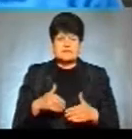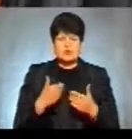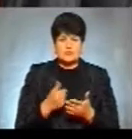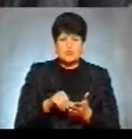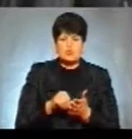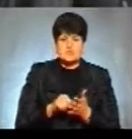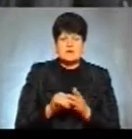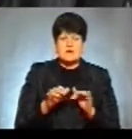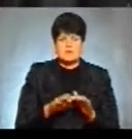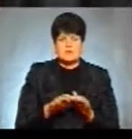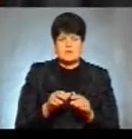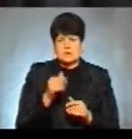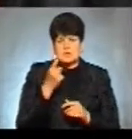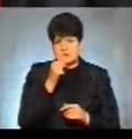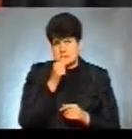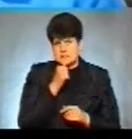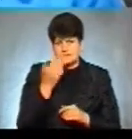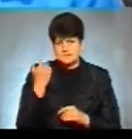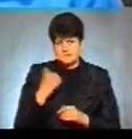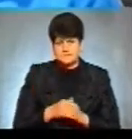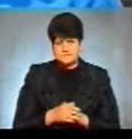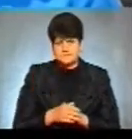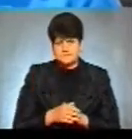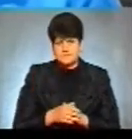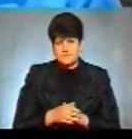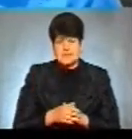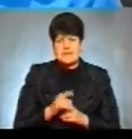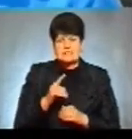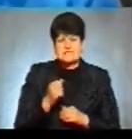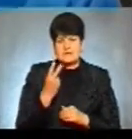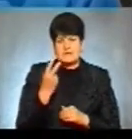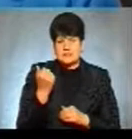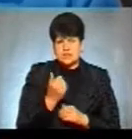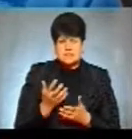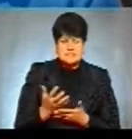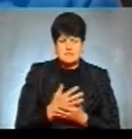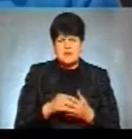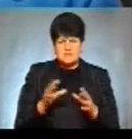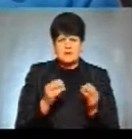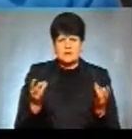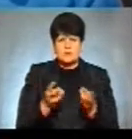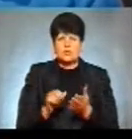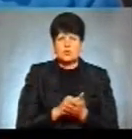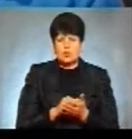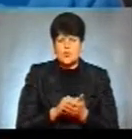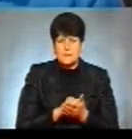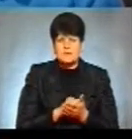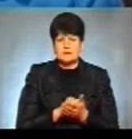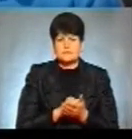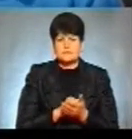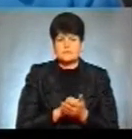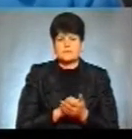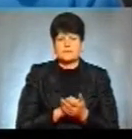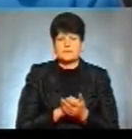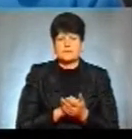акції місяць тому. Буквально за 2 тижні зібрали всі необхідні документи. Виходячи